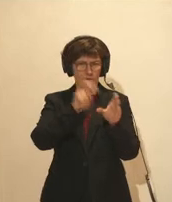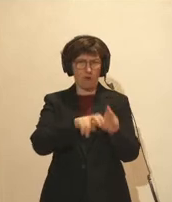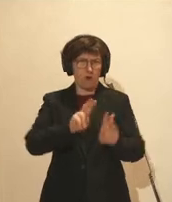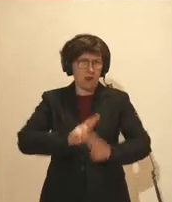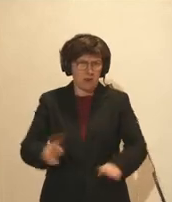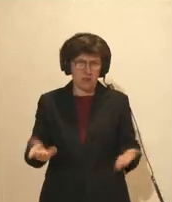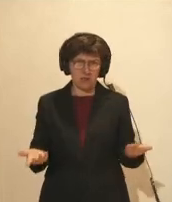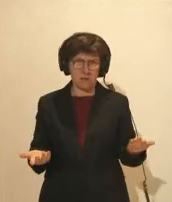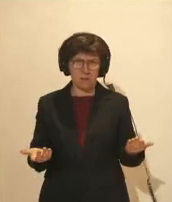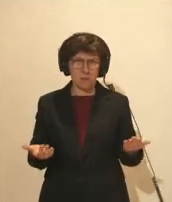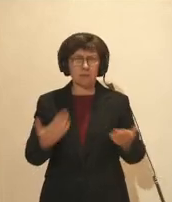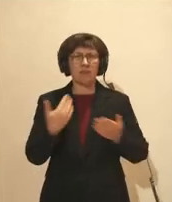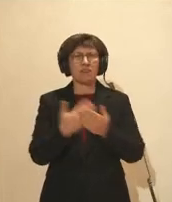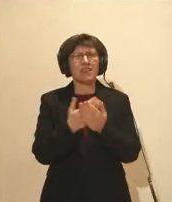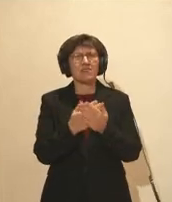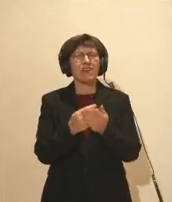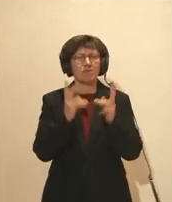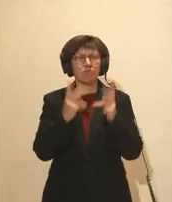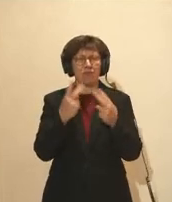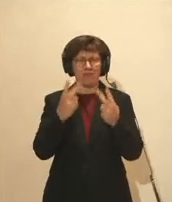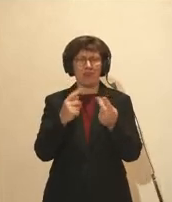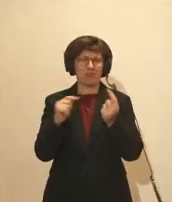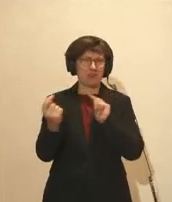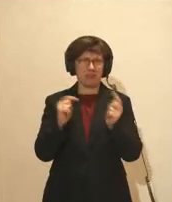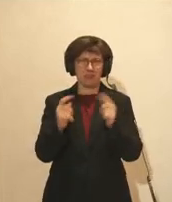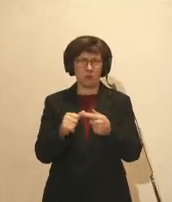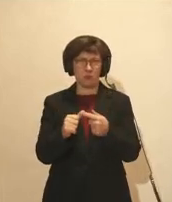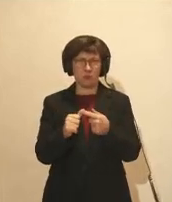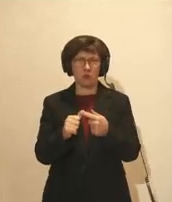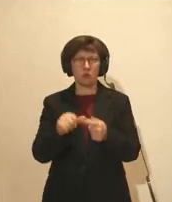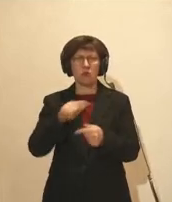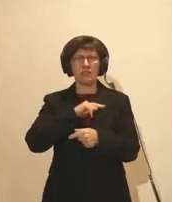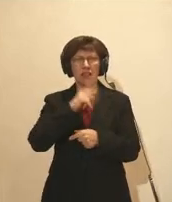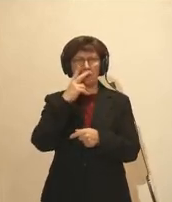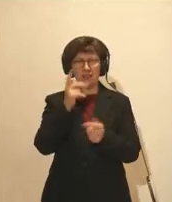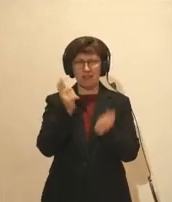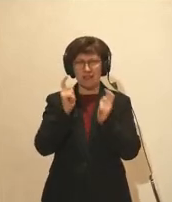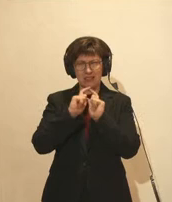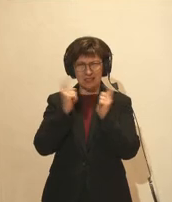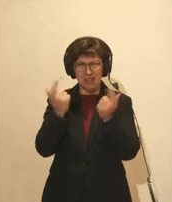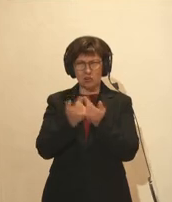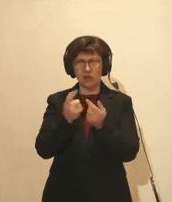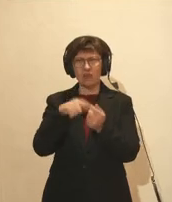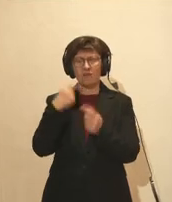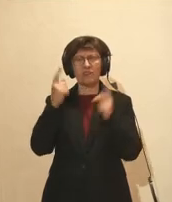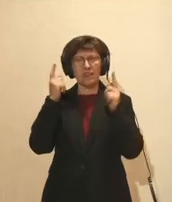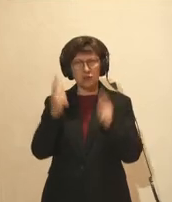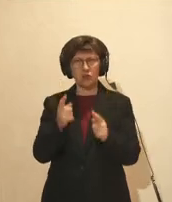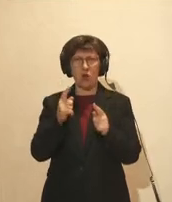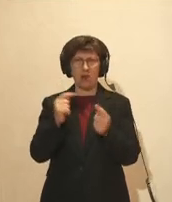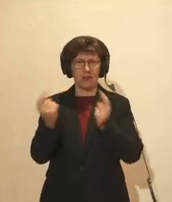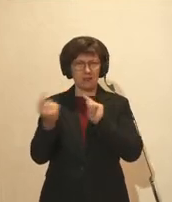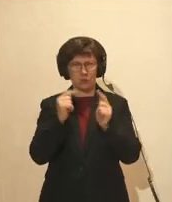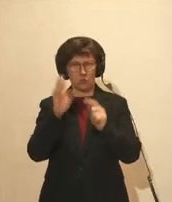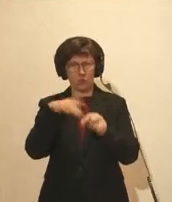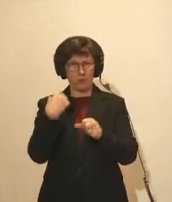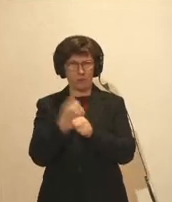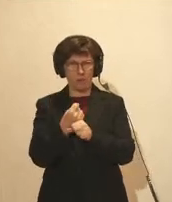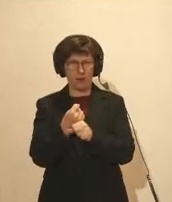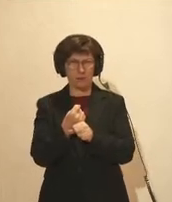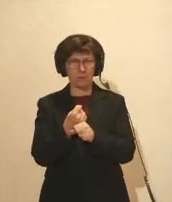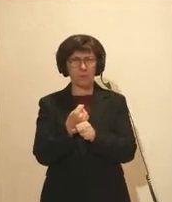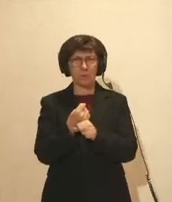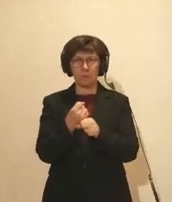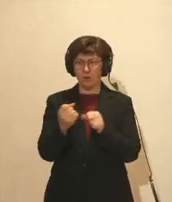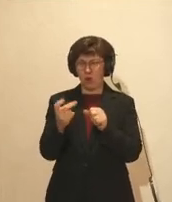insofern ist das eine notwendige debatte und ich jedenfalls finde wir als gesellschaft sollten sich uns dieser stellen und dann ist ja